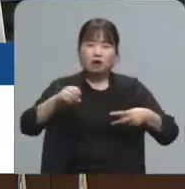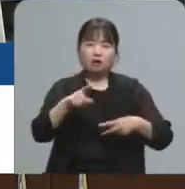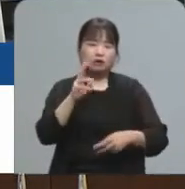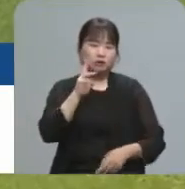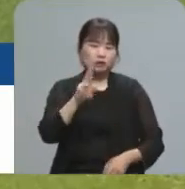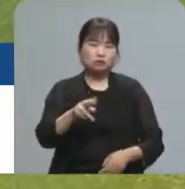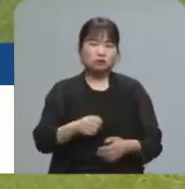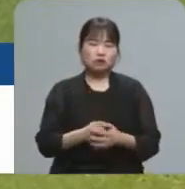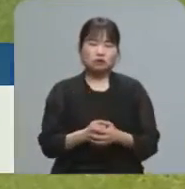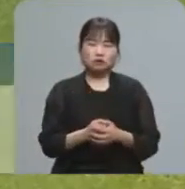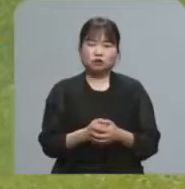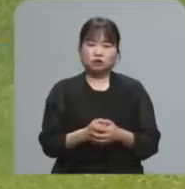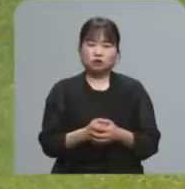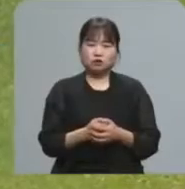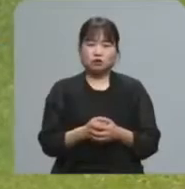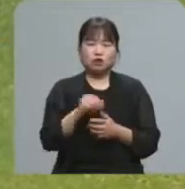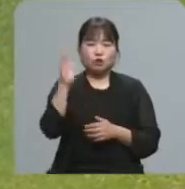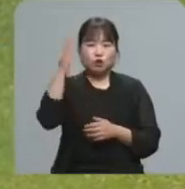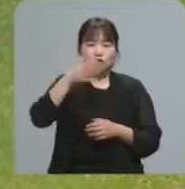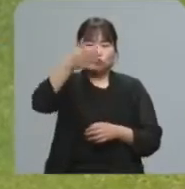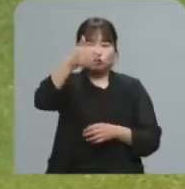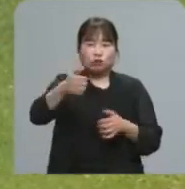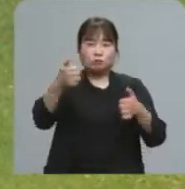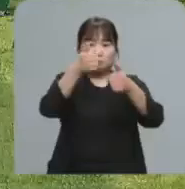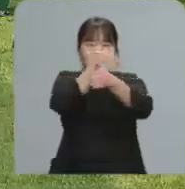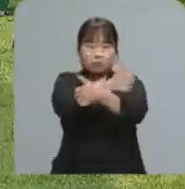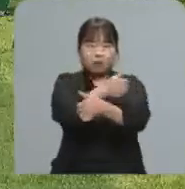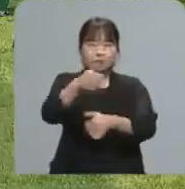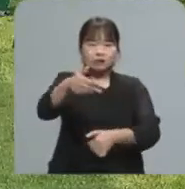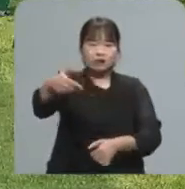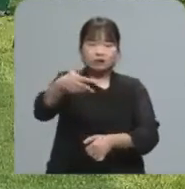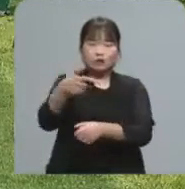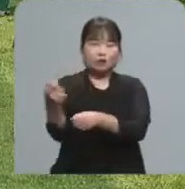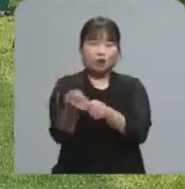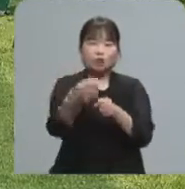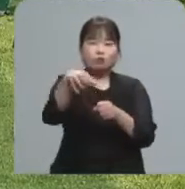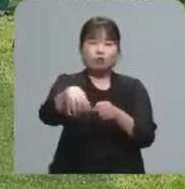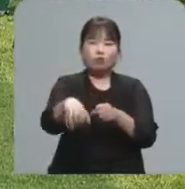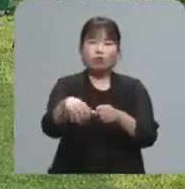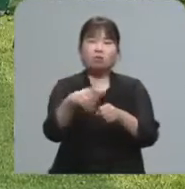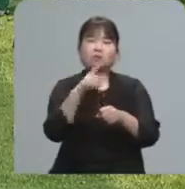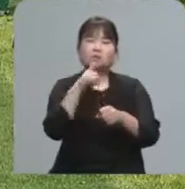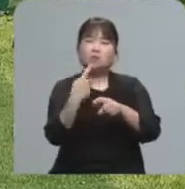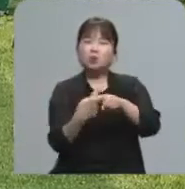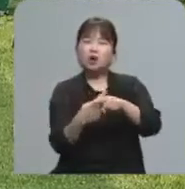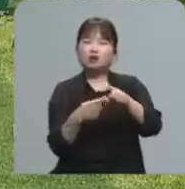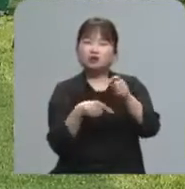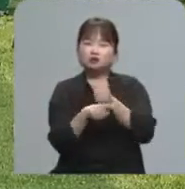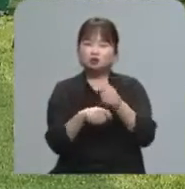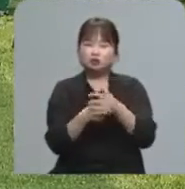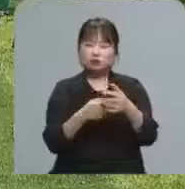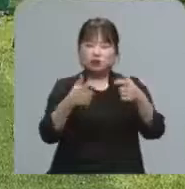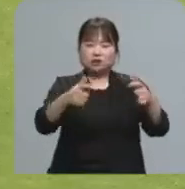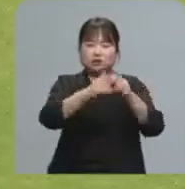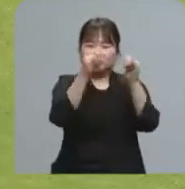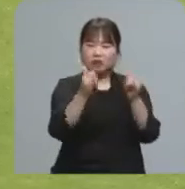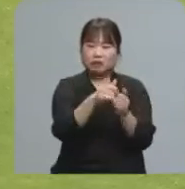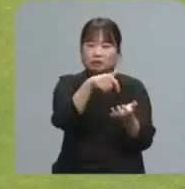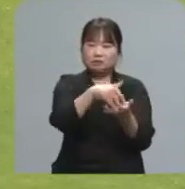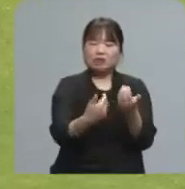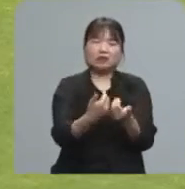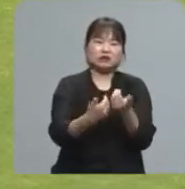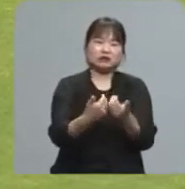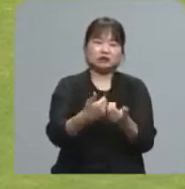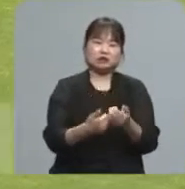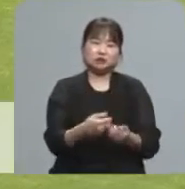있기 때문에. 최근 주인이 바뀐 제천의 한 골프장도 비슷한 이유로 지역사회와 갈등하고 있습니다.